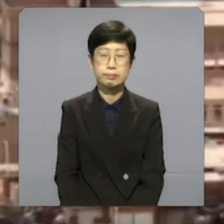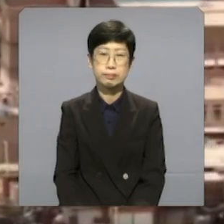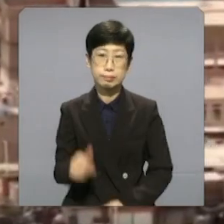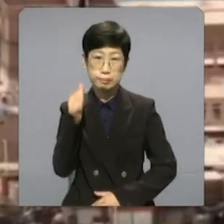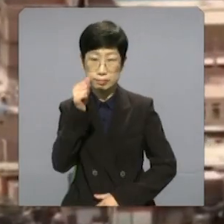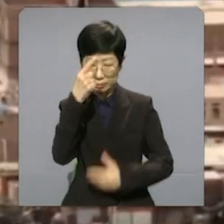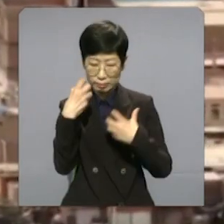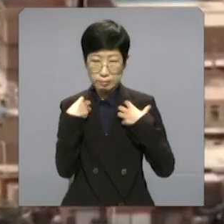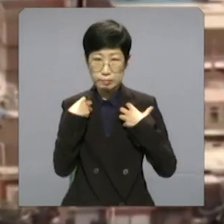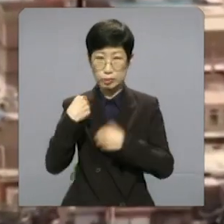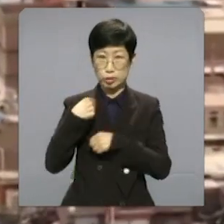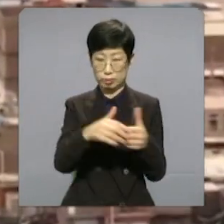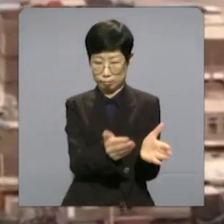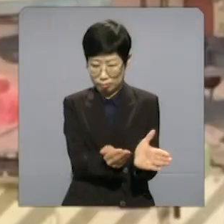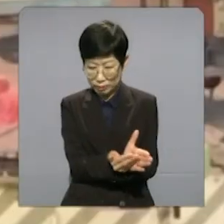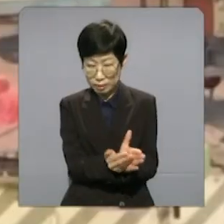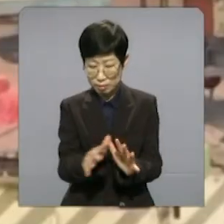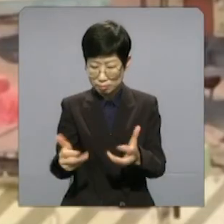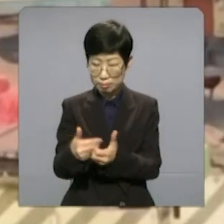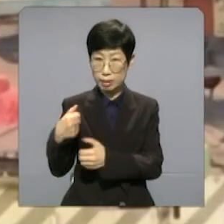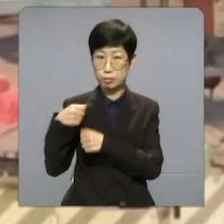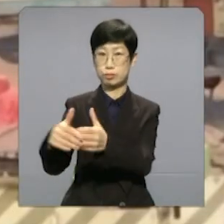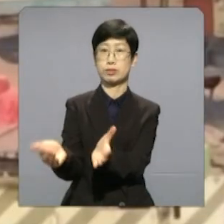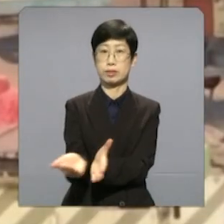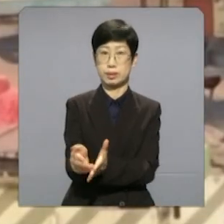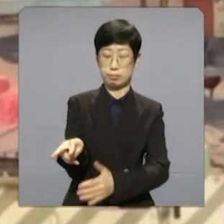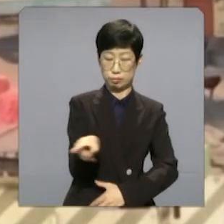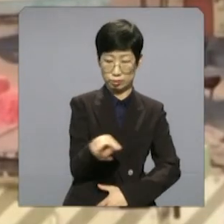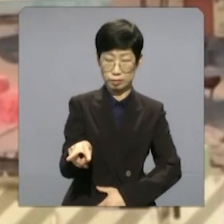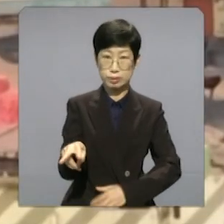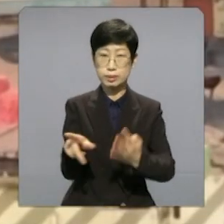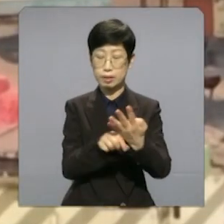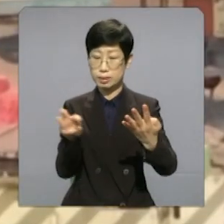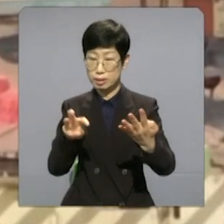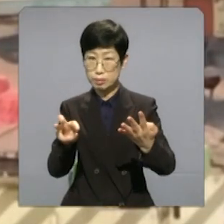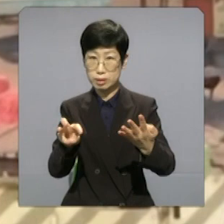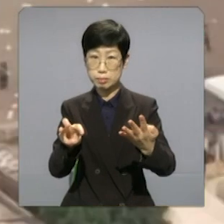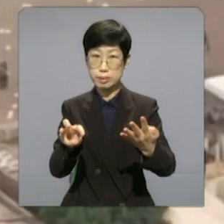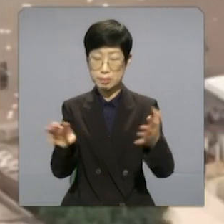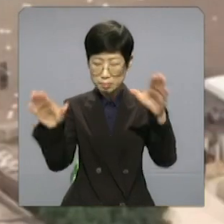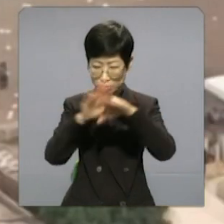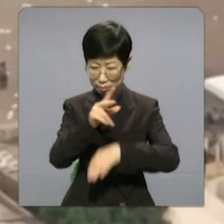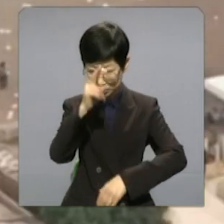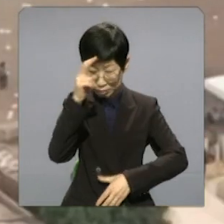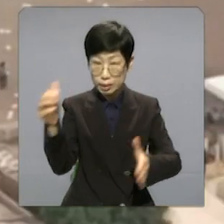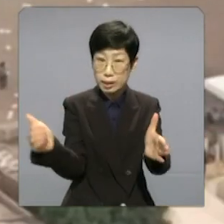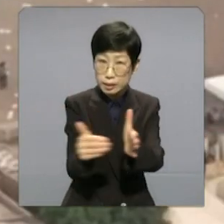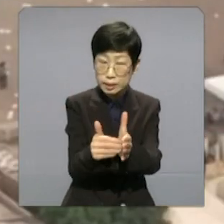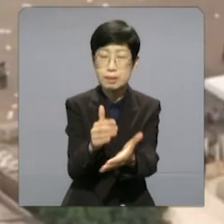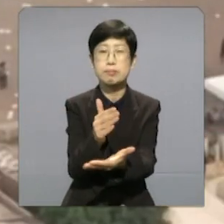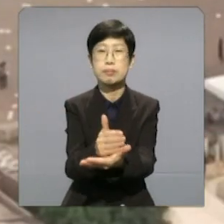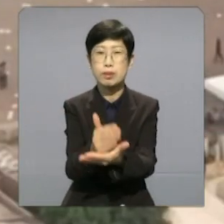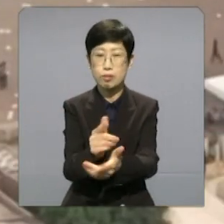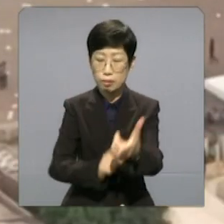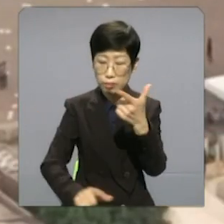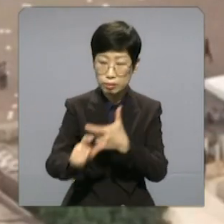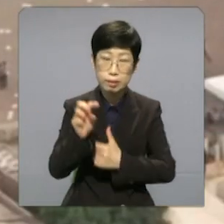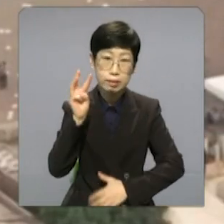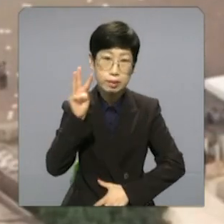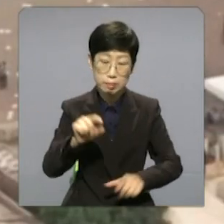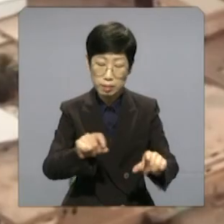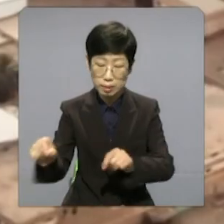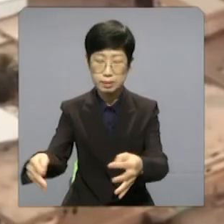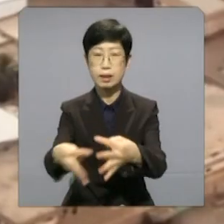수단 정부군과 준 군사조직 신속지원군은 30일 자정부터 종료되는 휴전을 72시간 더 연장하기로